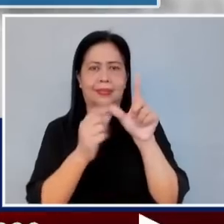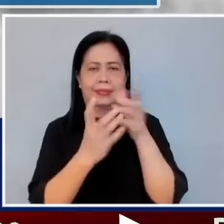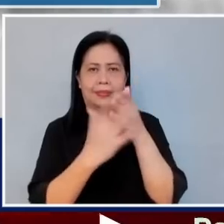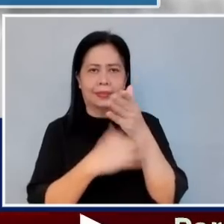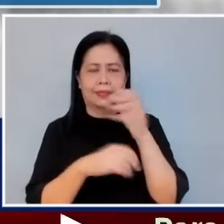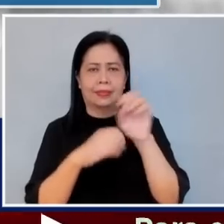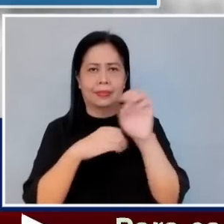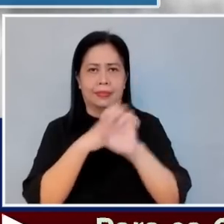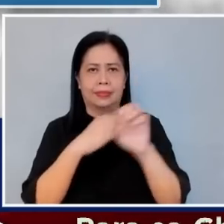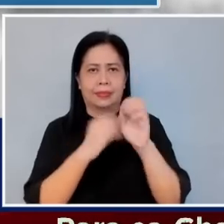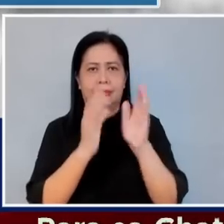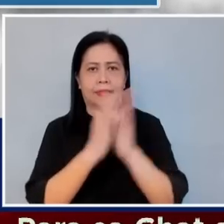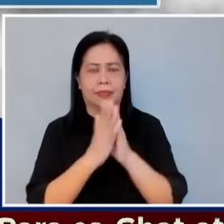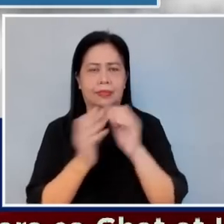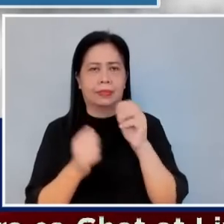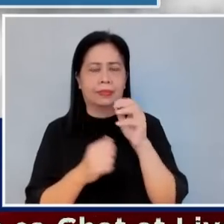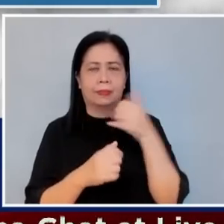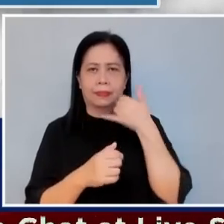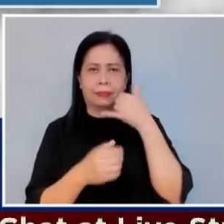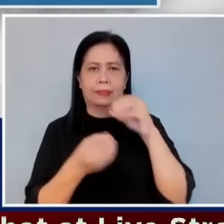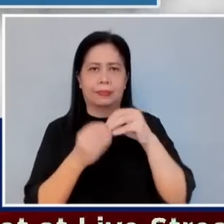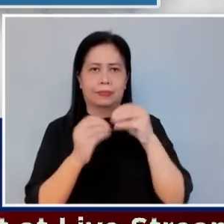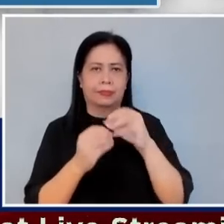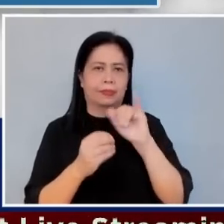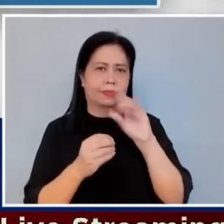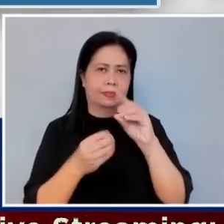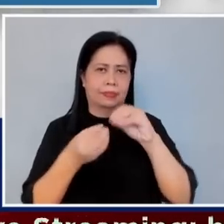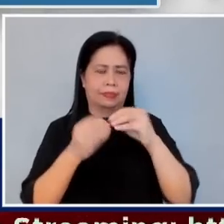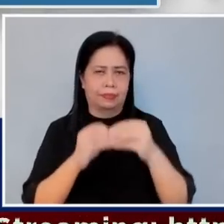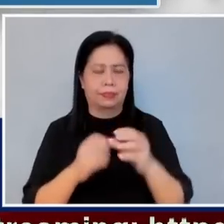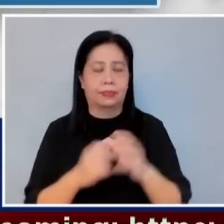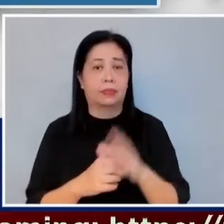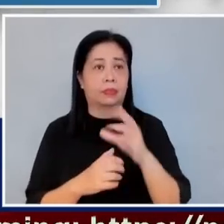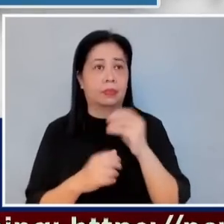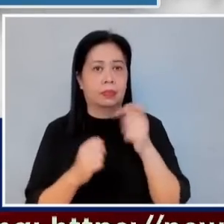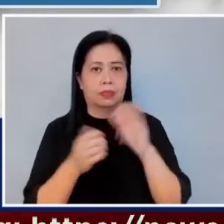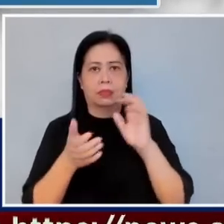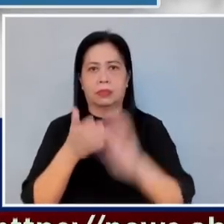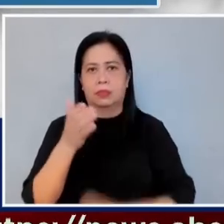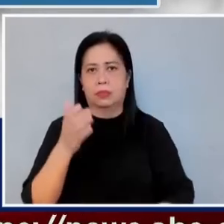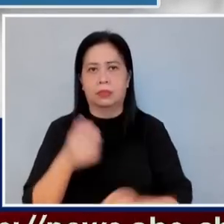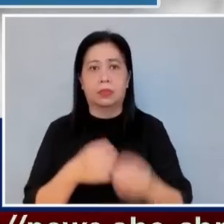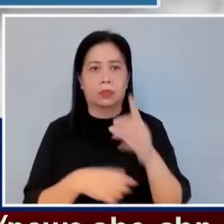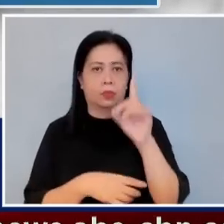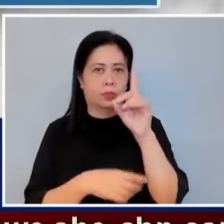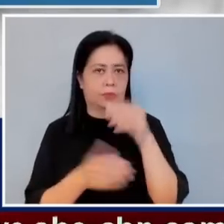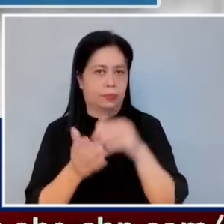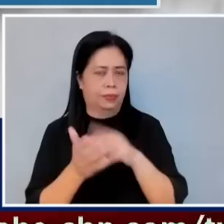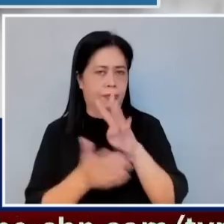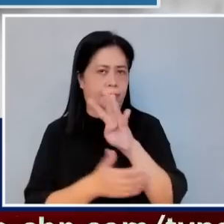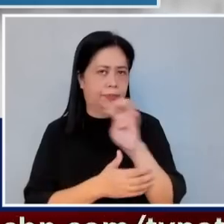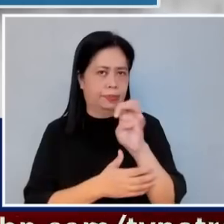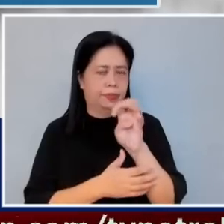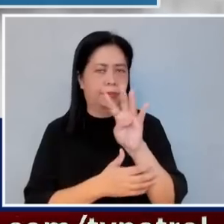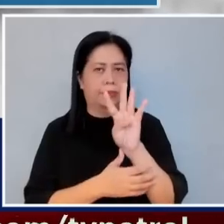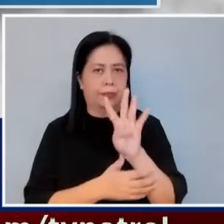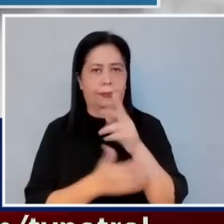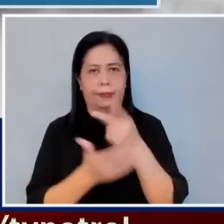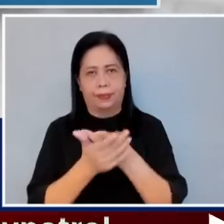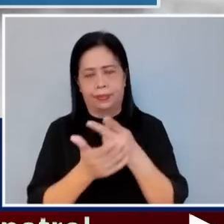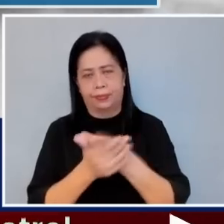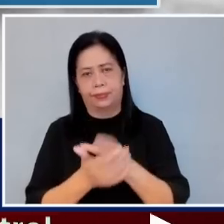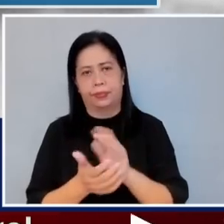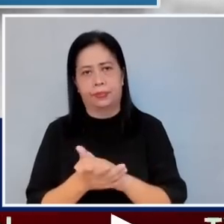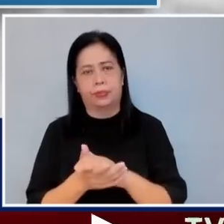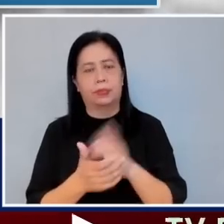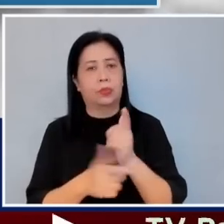at hiningan siya ng mobile personal identification number at nakaltasan siya ng 1,404 pesos.